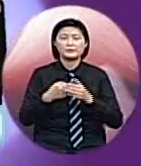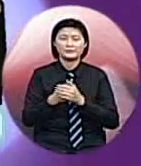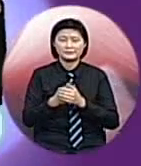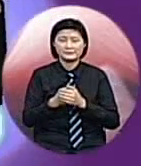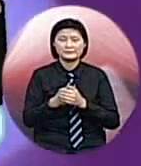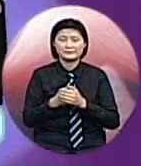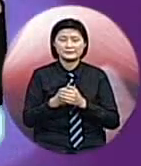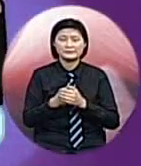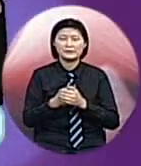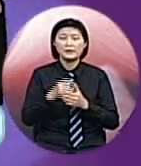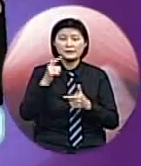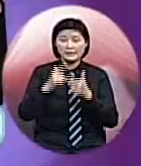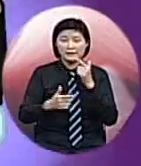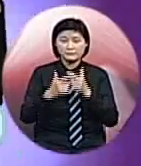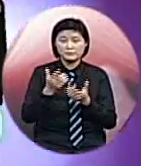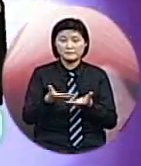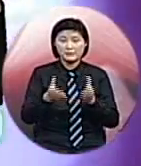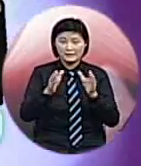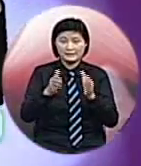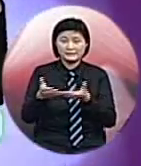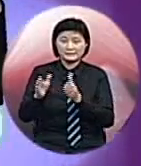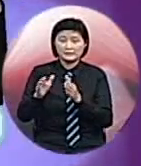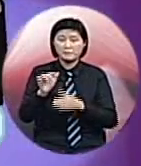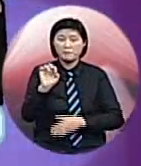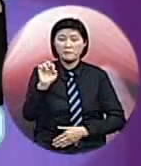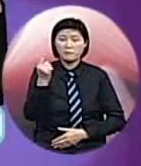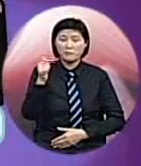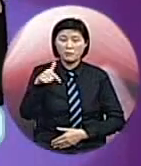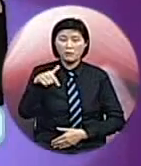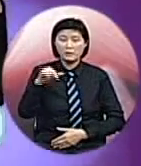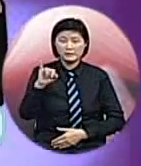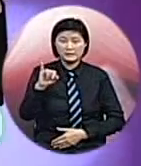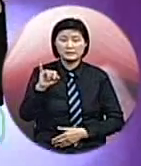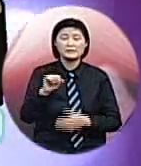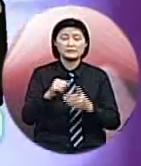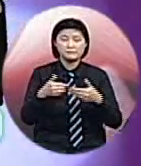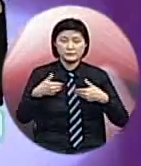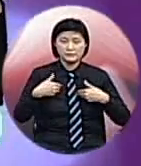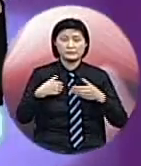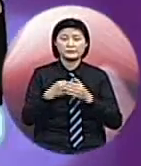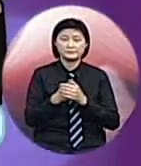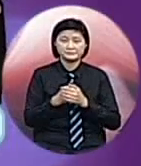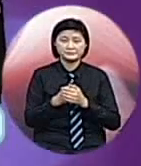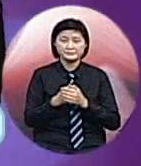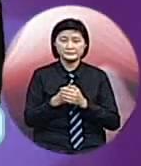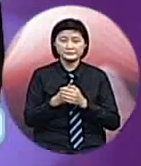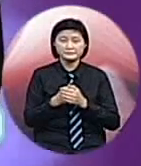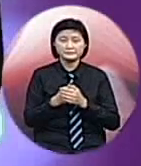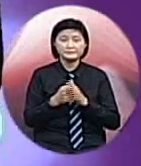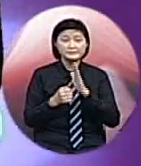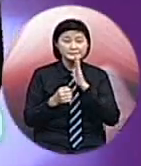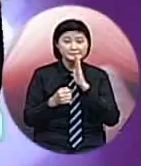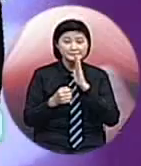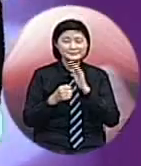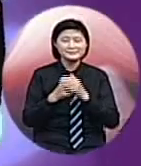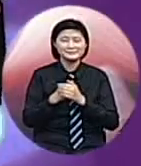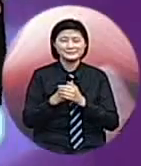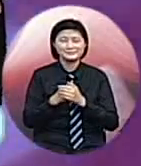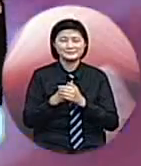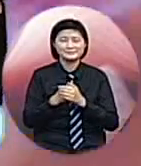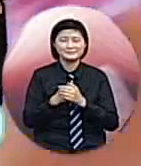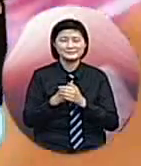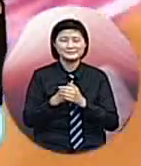필요하고 식기. 네, 먹기. 먹기. 네. 먹기. 먹기. 먹기로 네. 먹기로. 성품하고요. 예, 그 제사상 올리잖아요. 네.